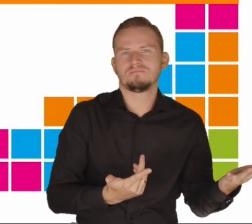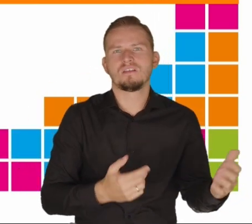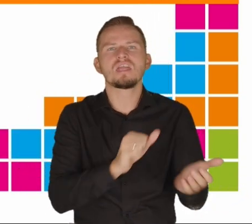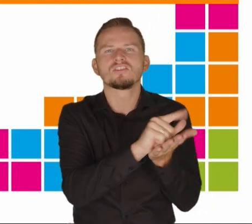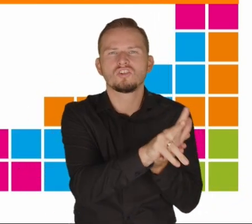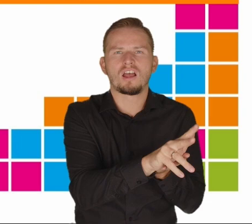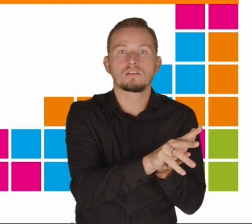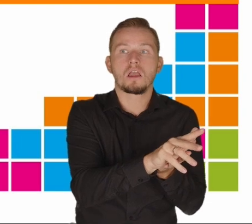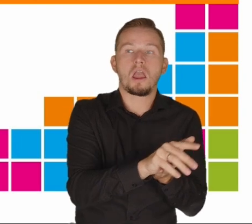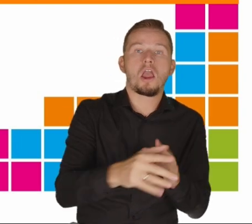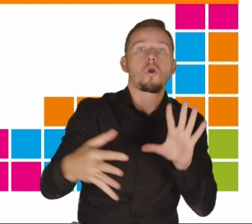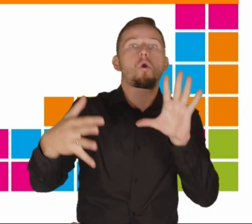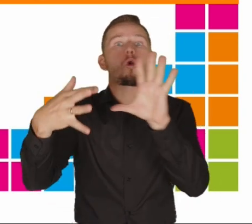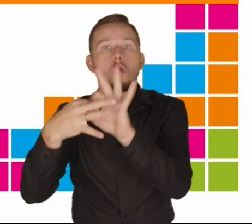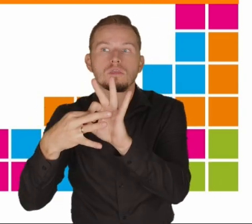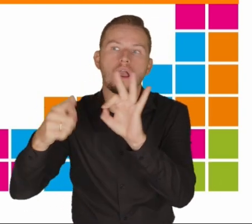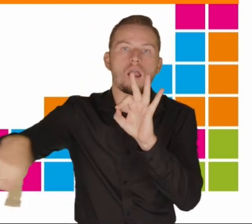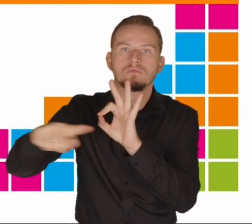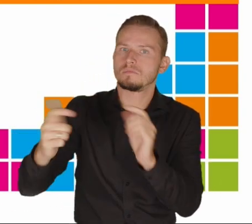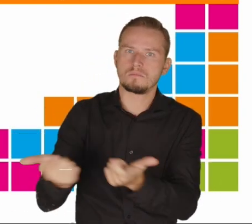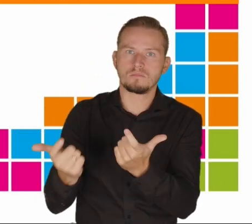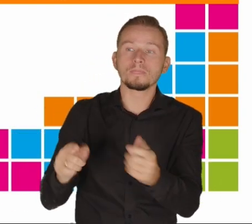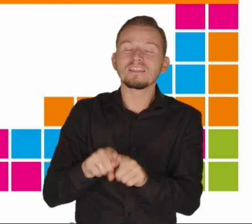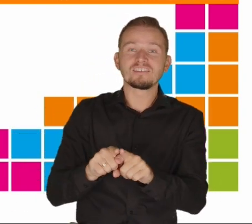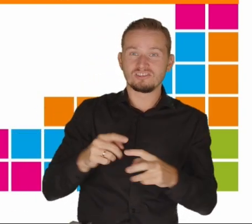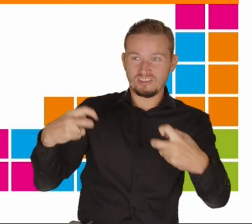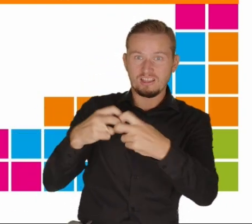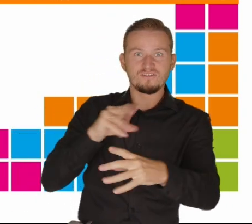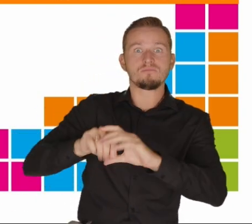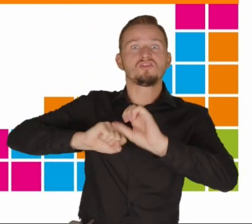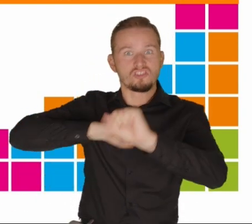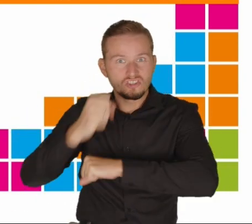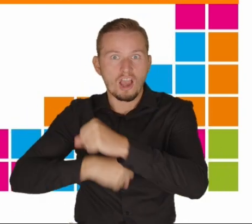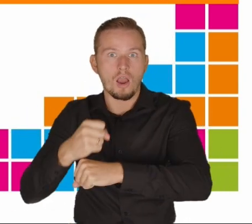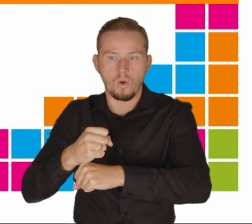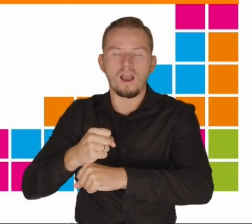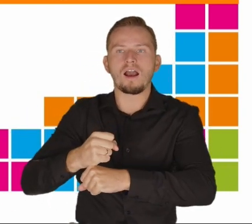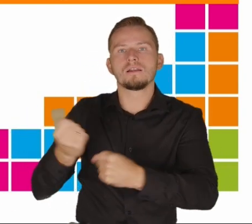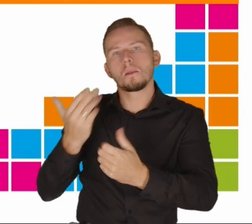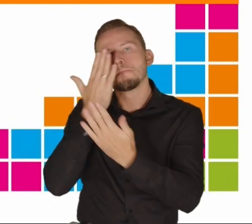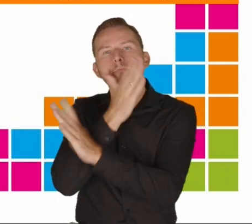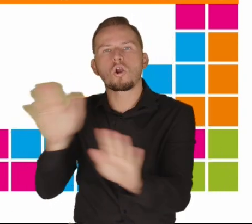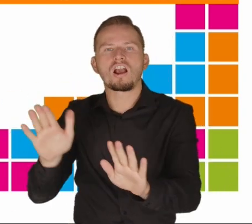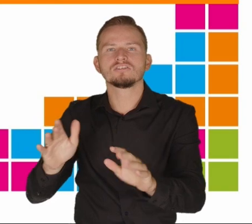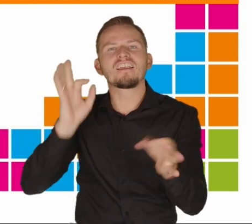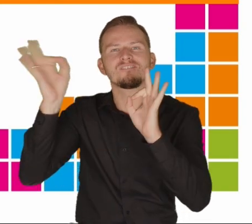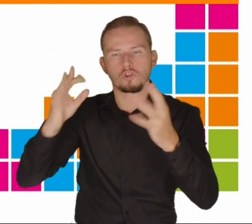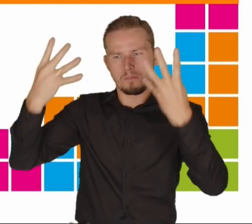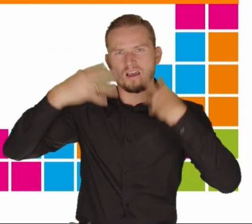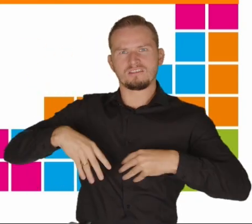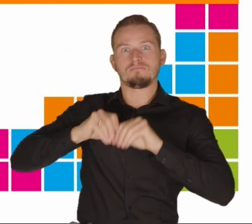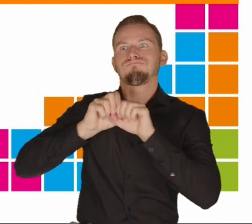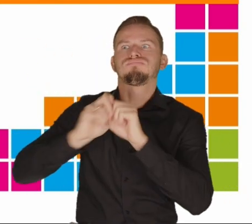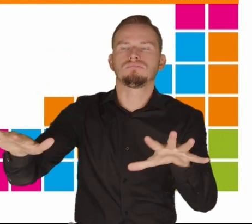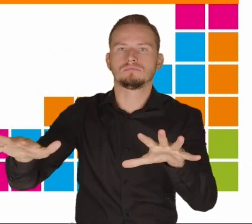że działalność, którą się podejmuje w sieci, może być niebezpieczna, że się ujawni zbyt wiele, tak jak na tych kontach instagramowych, które